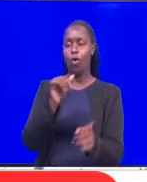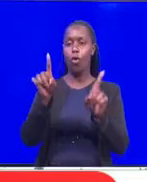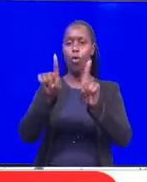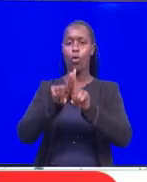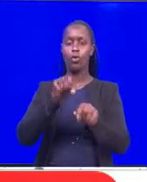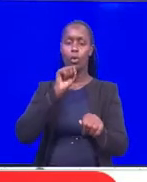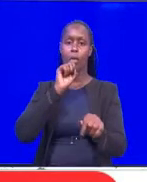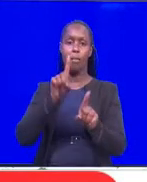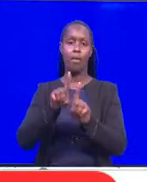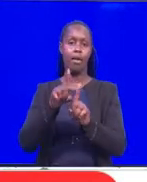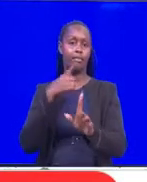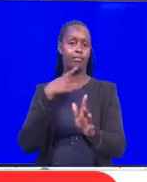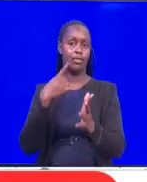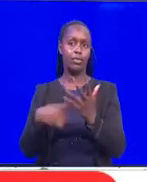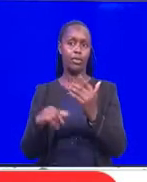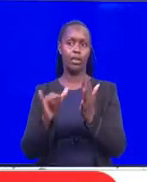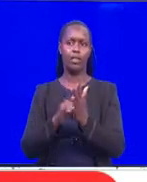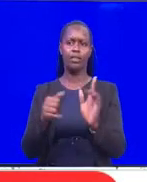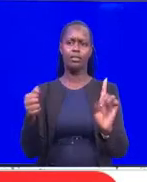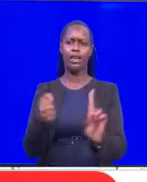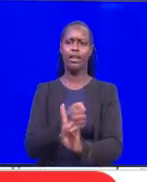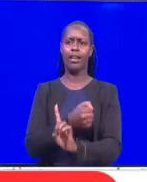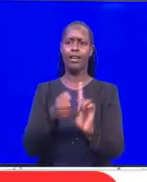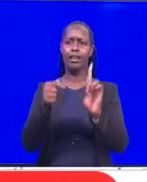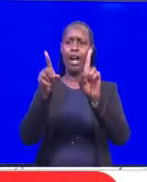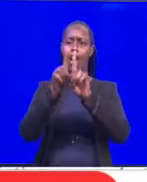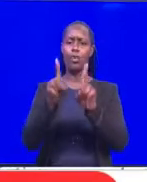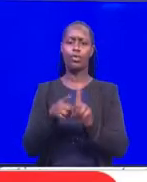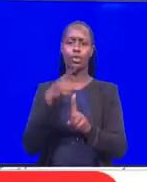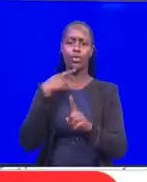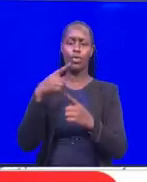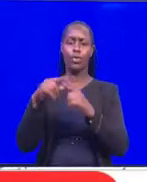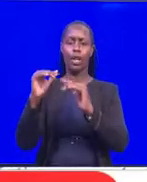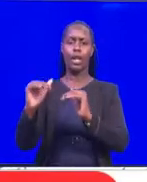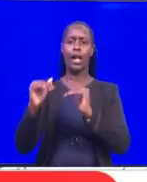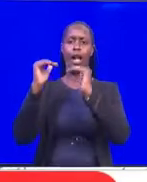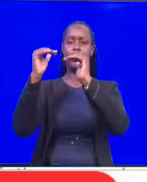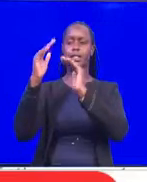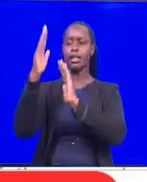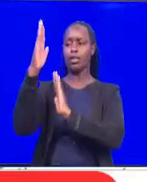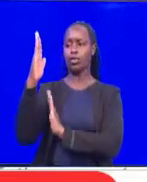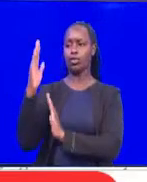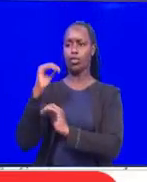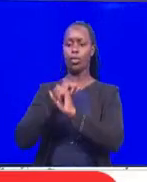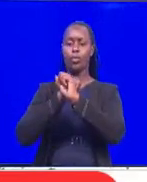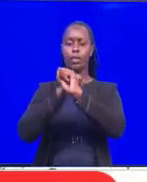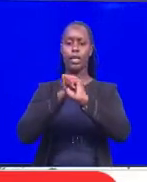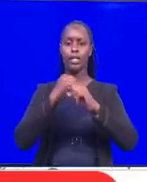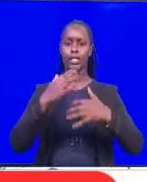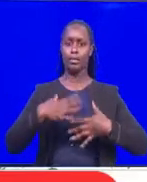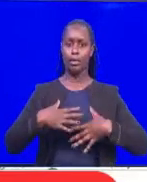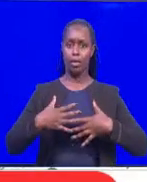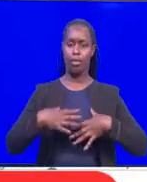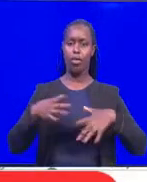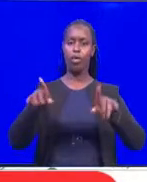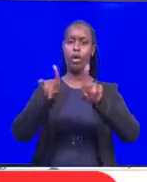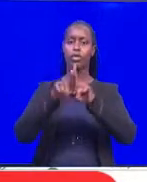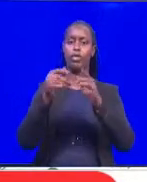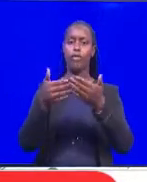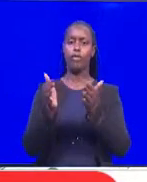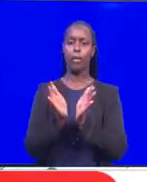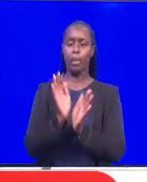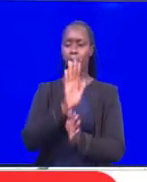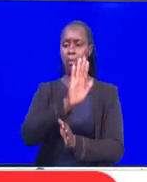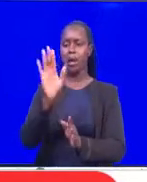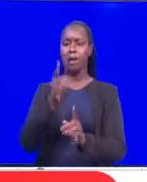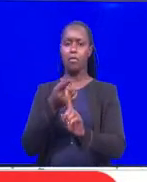attack, which has sparked widespread concern, and calls for enhanced security measures to safeguard individuals and their families from such brazen acts